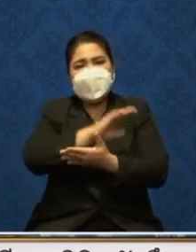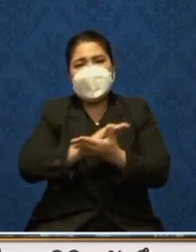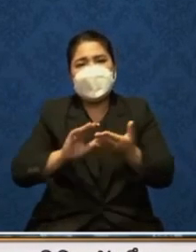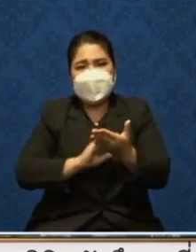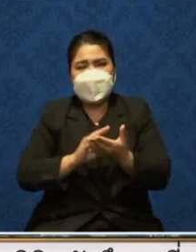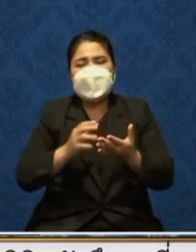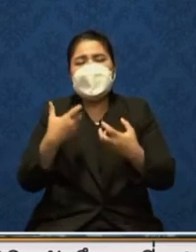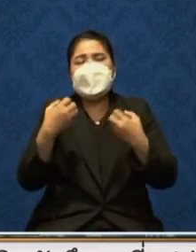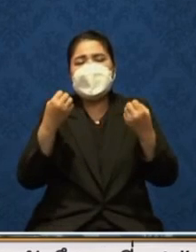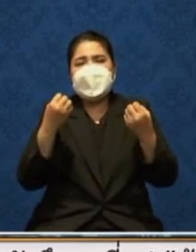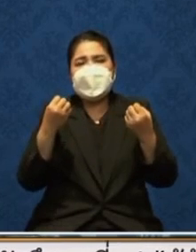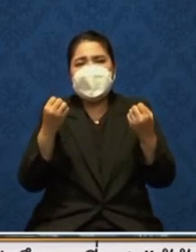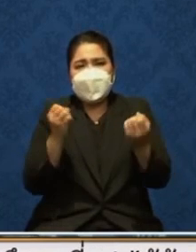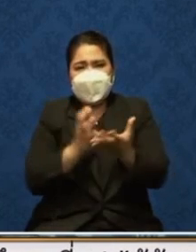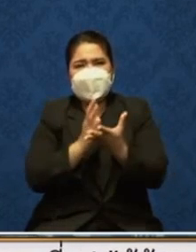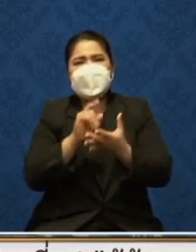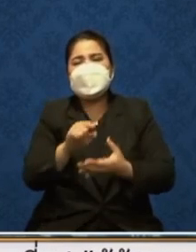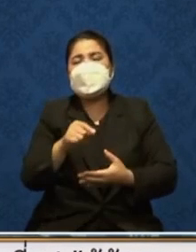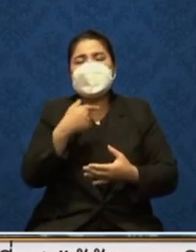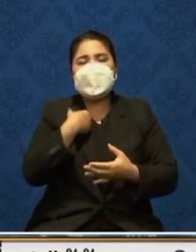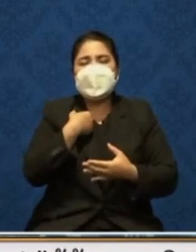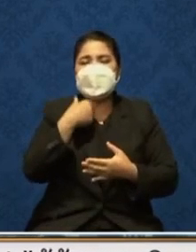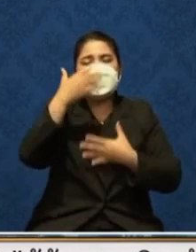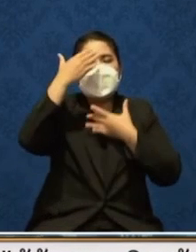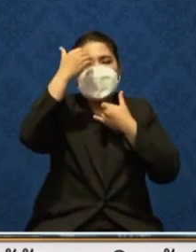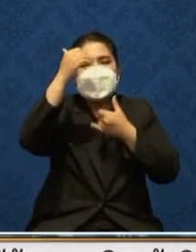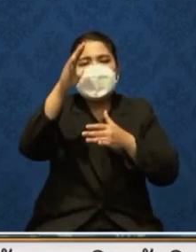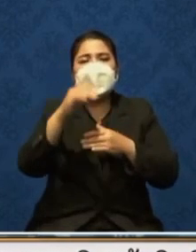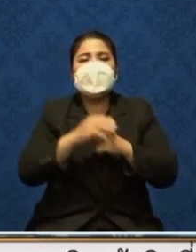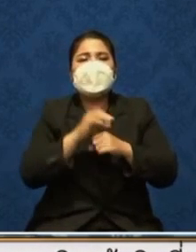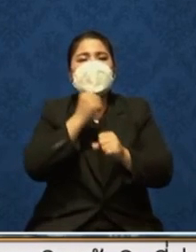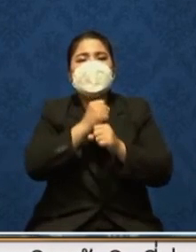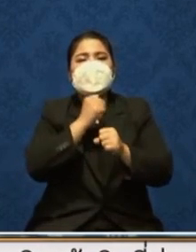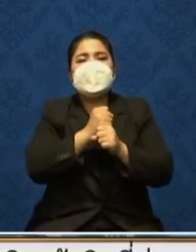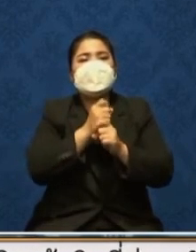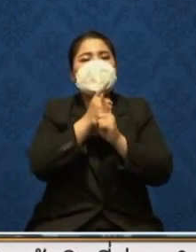ถ้าจะทำแบบน